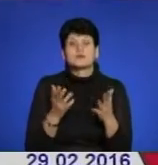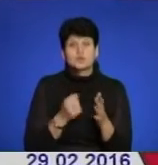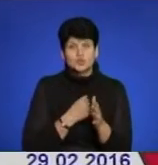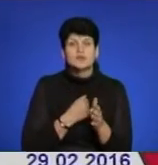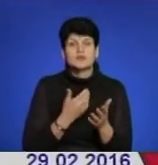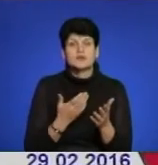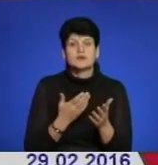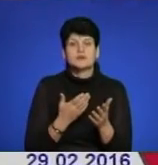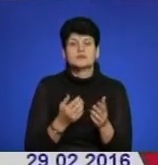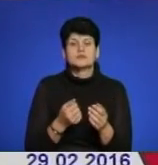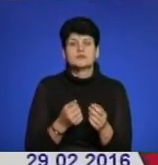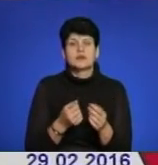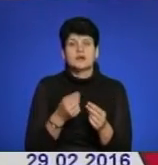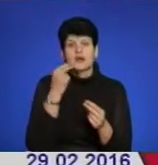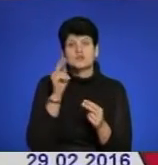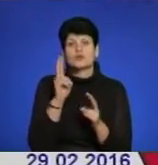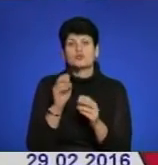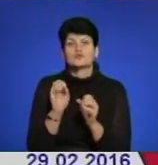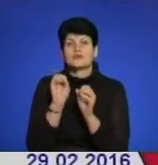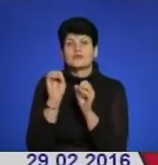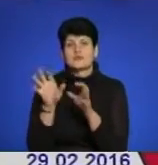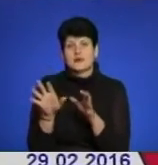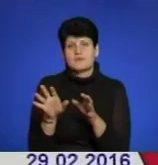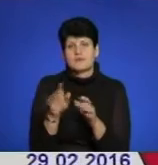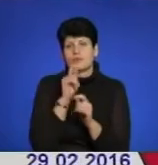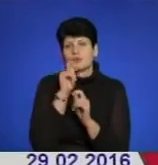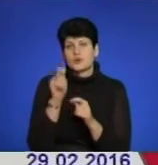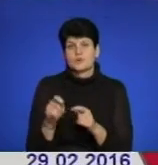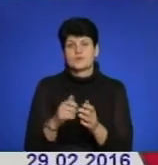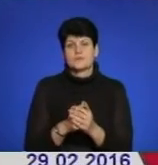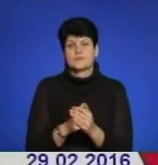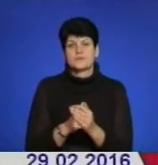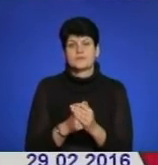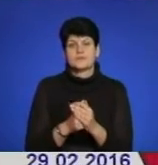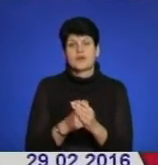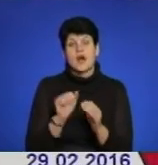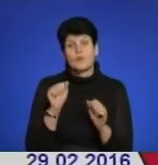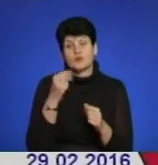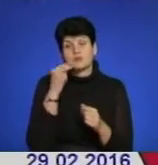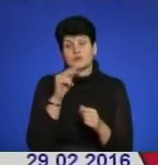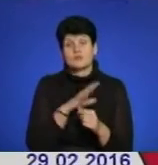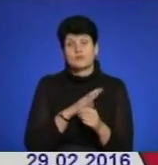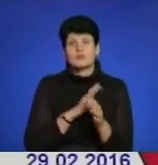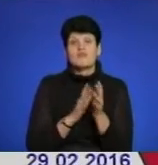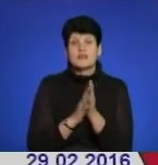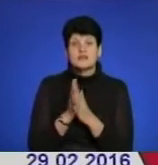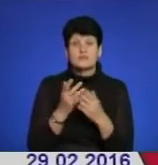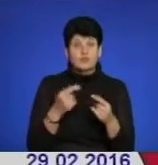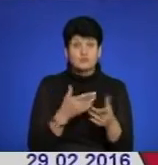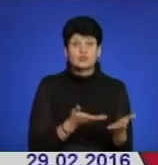що вони помруть. Ліпше я комусь подарую їх, якщо так взяти. А ще краще в лісі б росли? Ну, ще краще, ну вони вже тут.